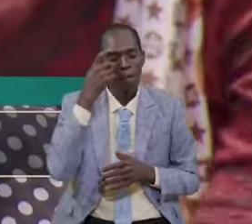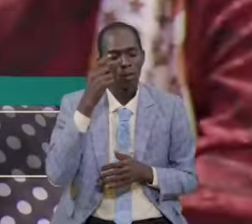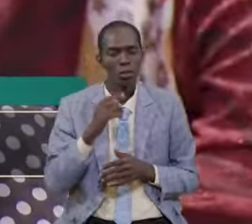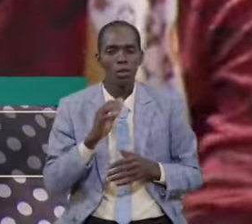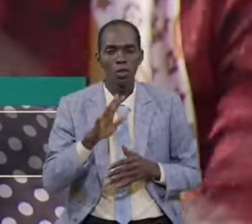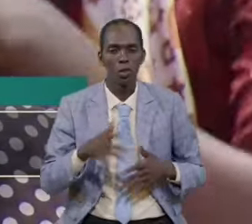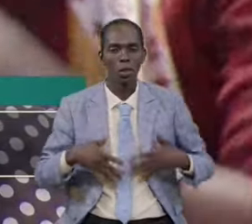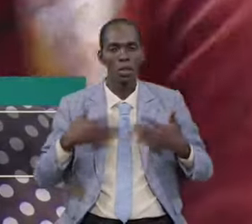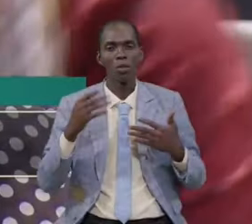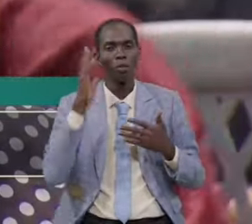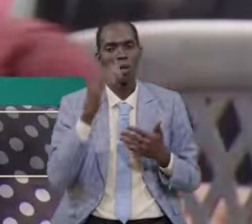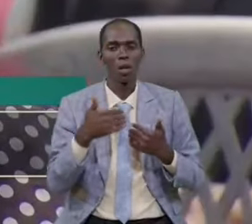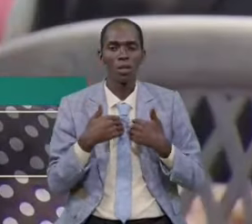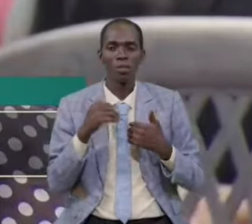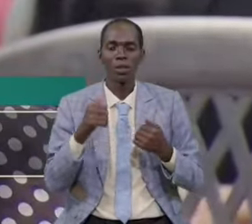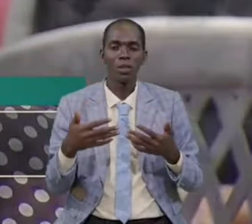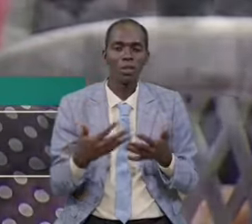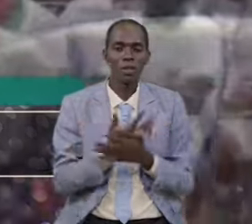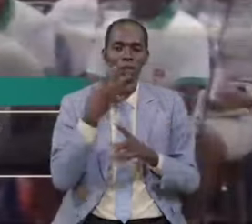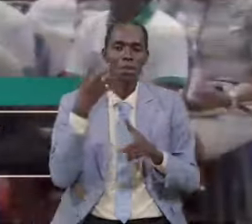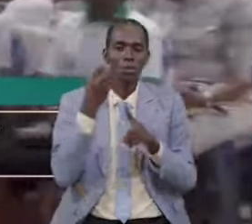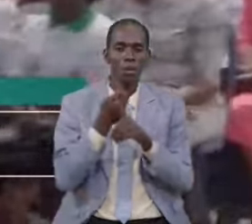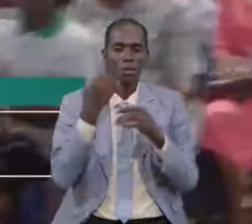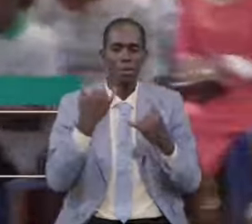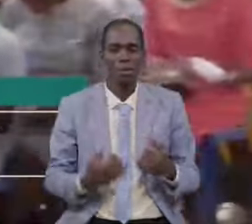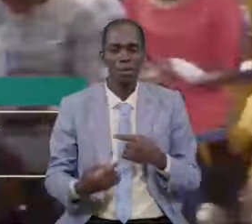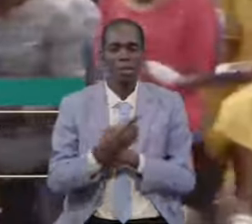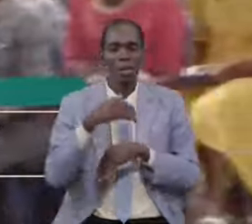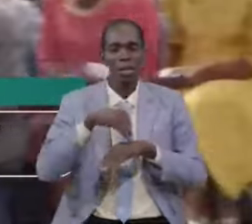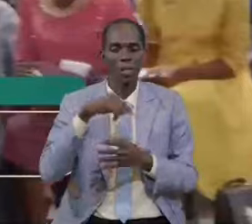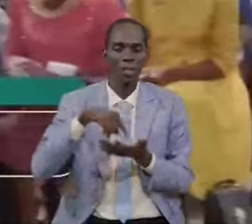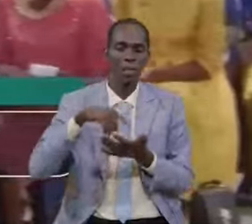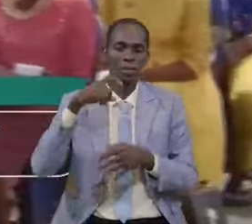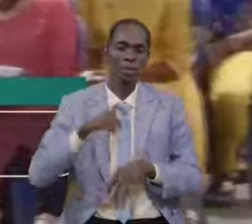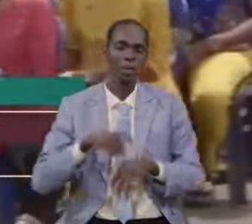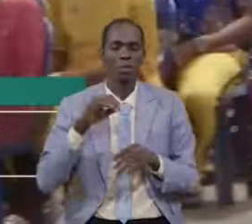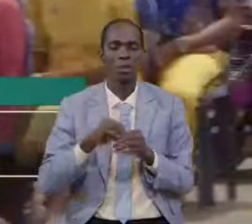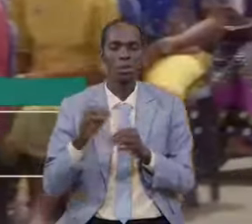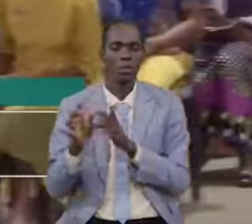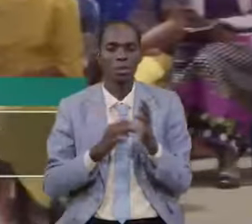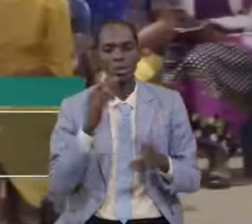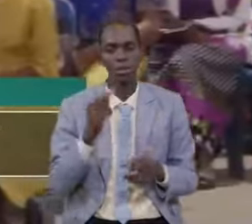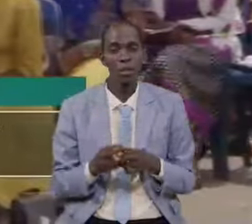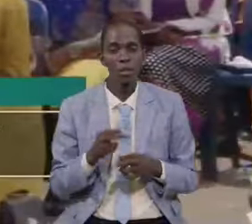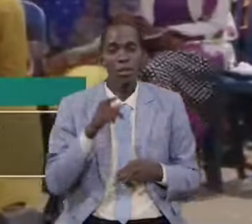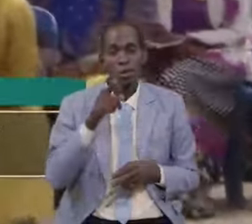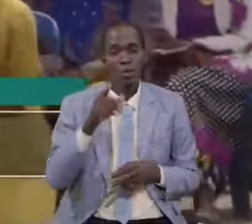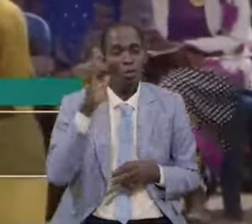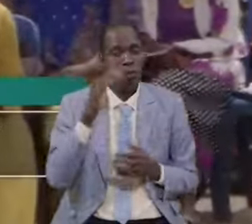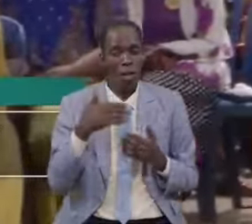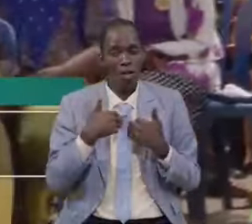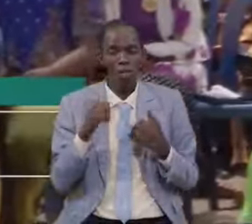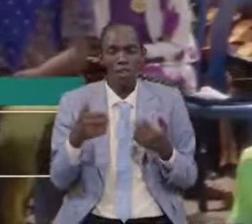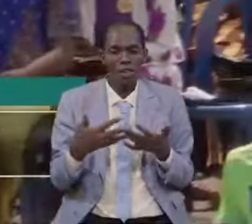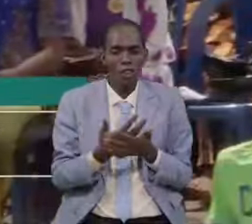une nouvelle impartition aujourd'hui, en ce moment. J'ai dit, tu auras une nouvelle impartition par le